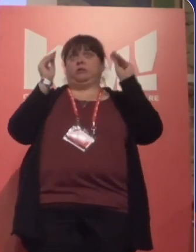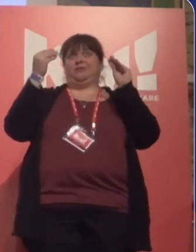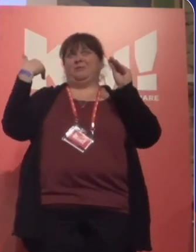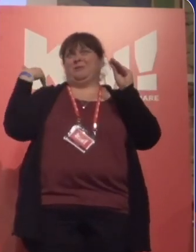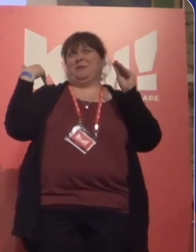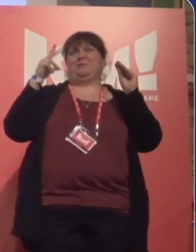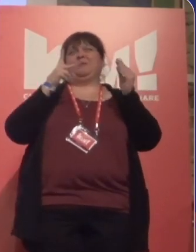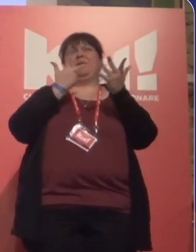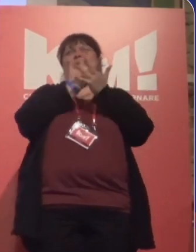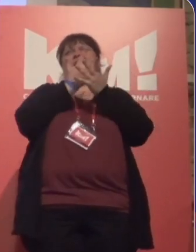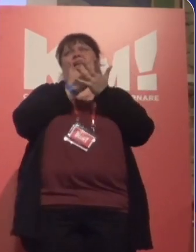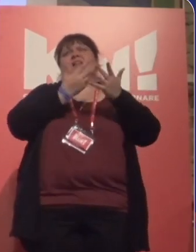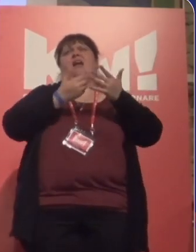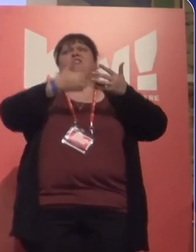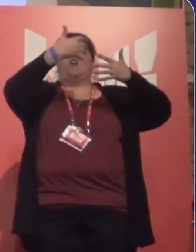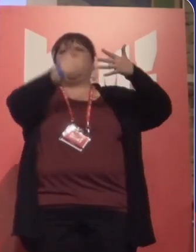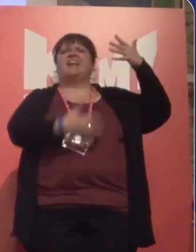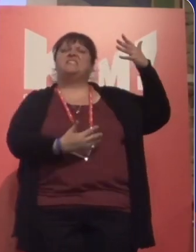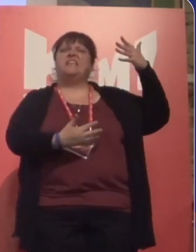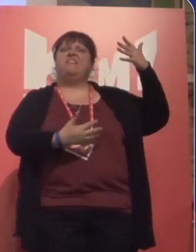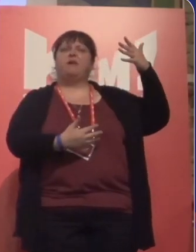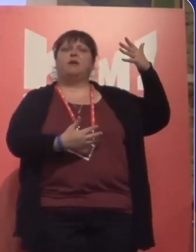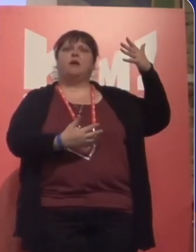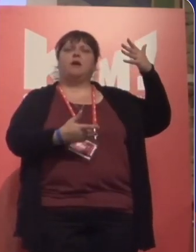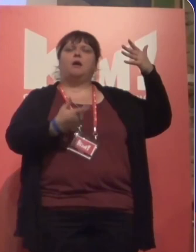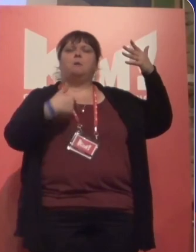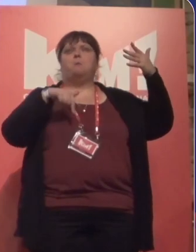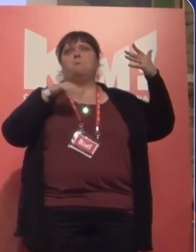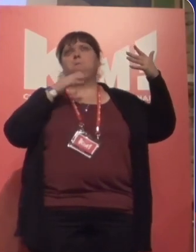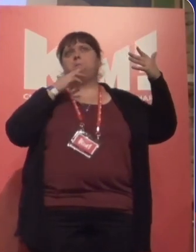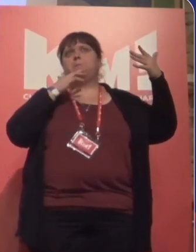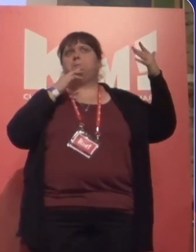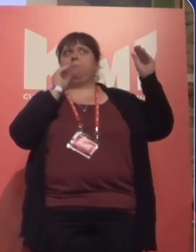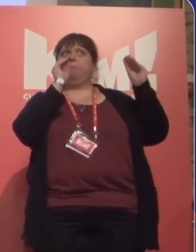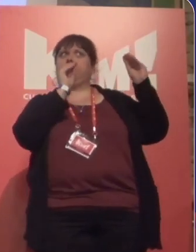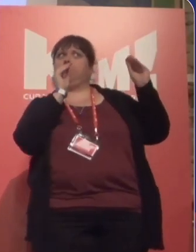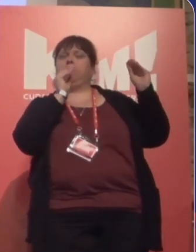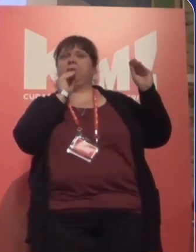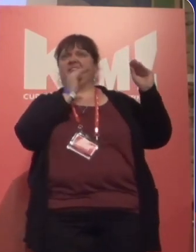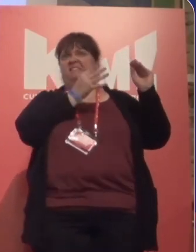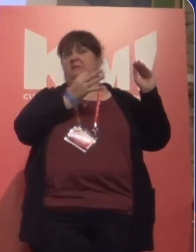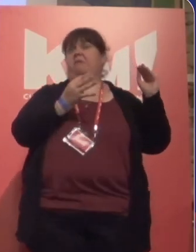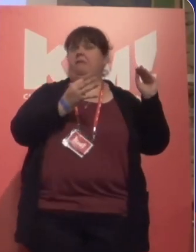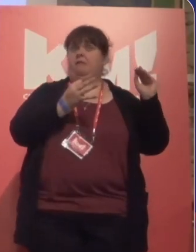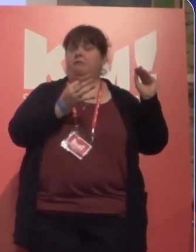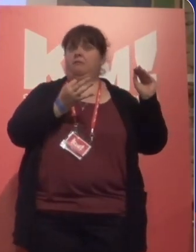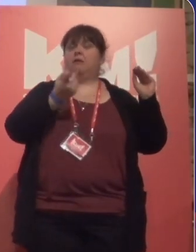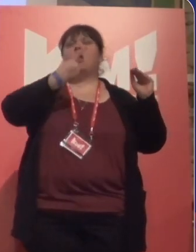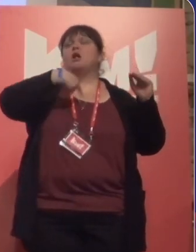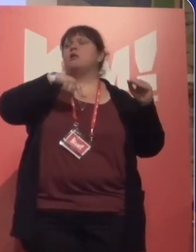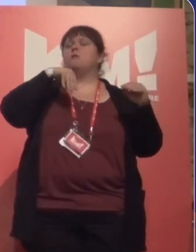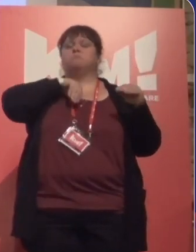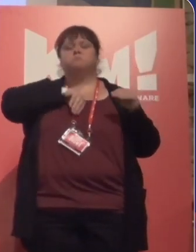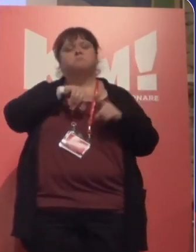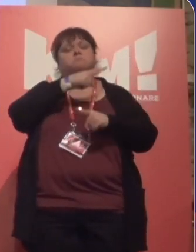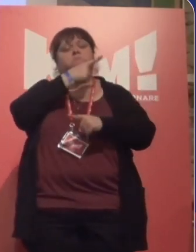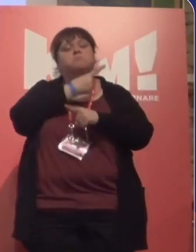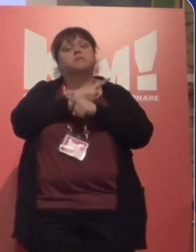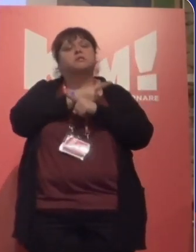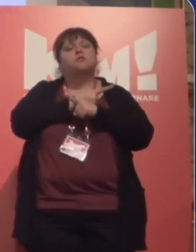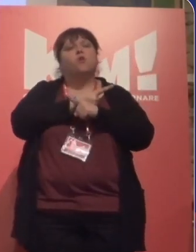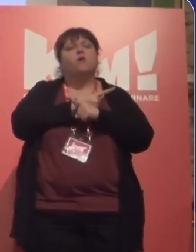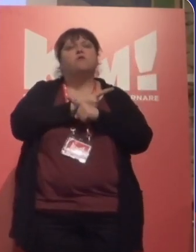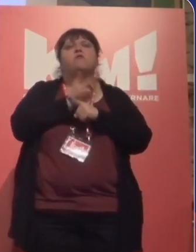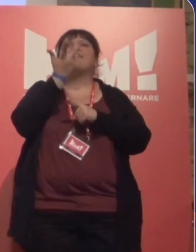ci siamo solo noi abbiamo tutta la necessità di desiderare diversamente di desiderare